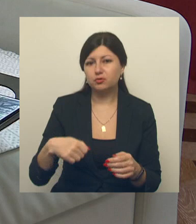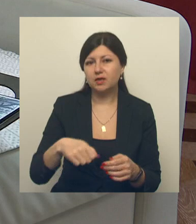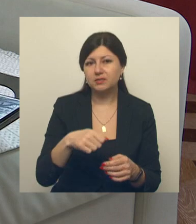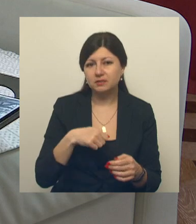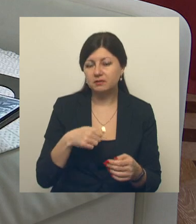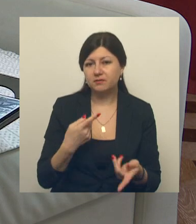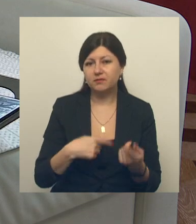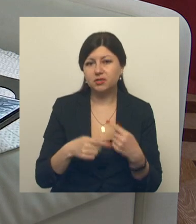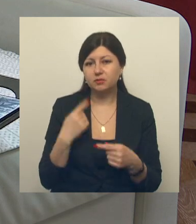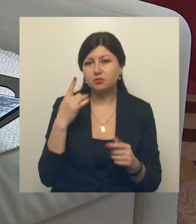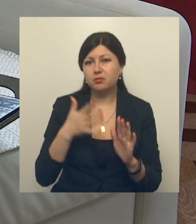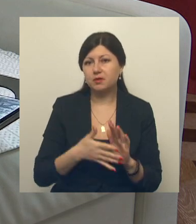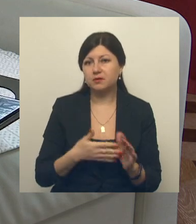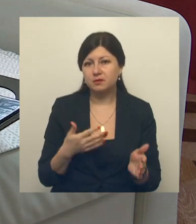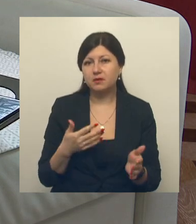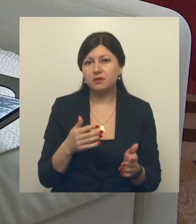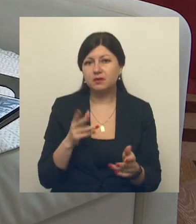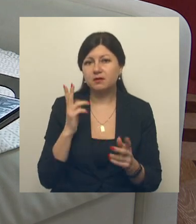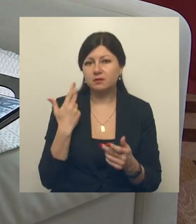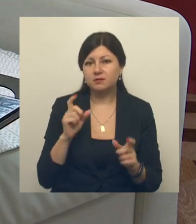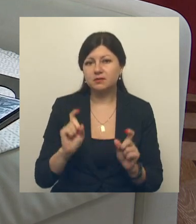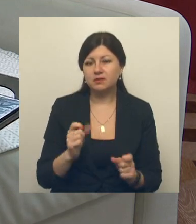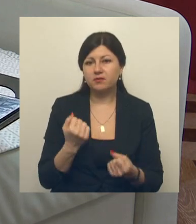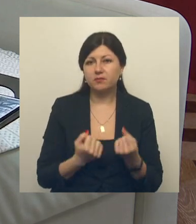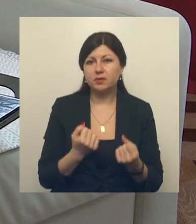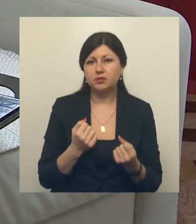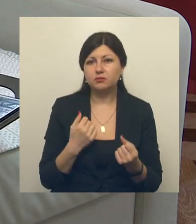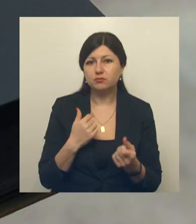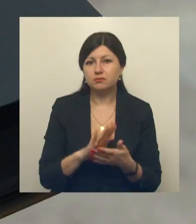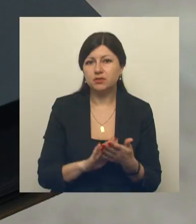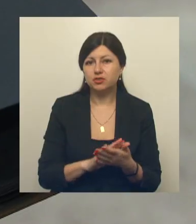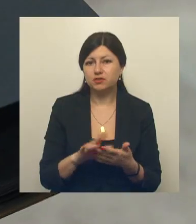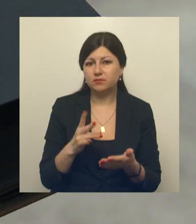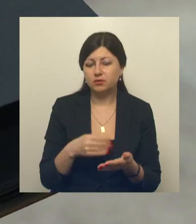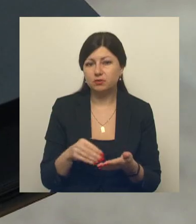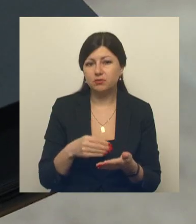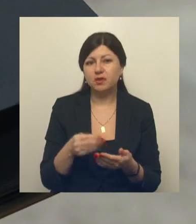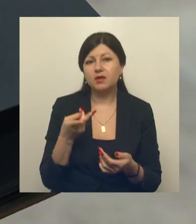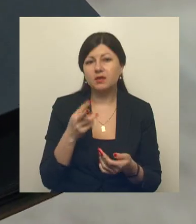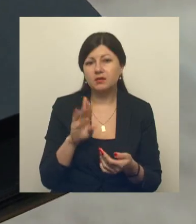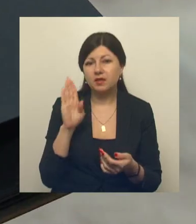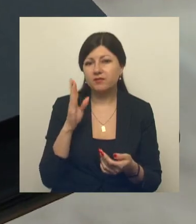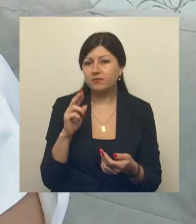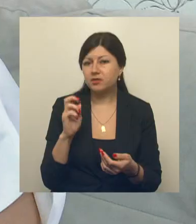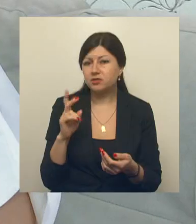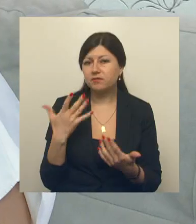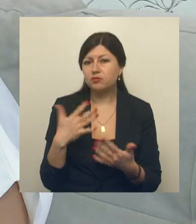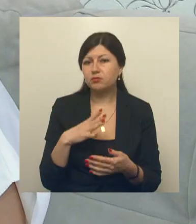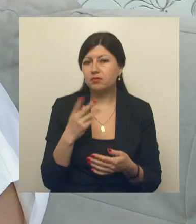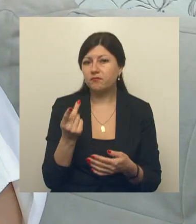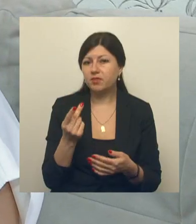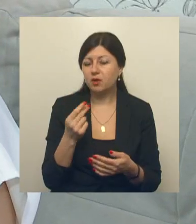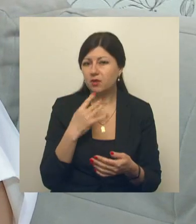Просто я потом уже поняла, когда села в машину, что я ничего не купила. Для Вячеслава это было уже второе ранение на